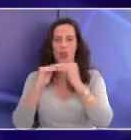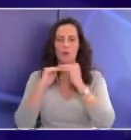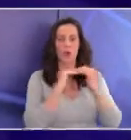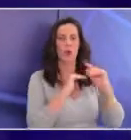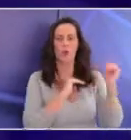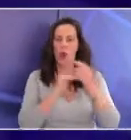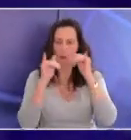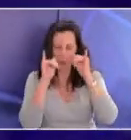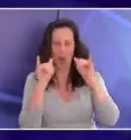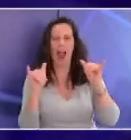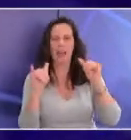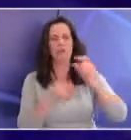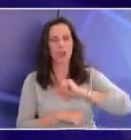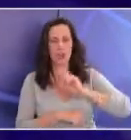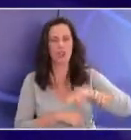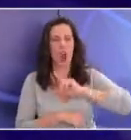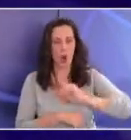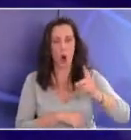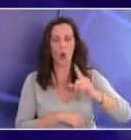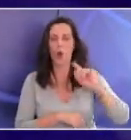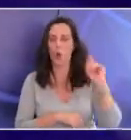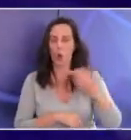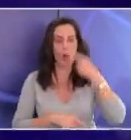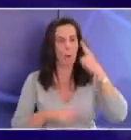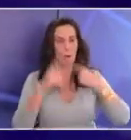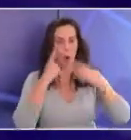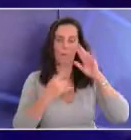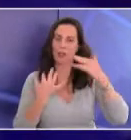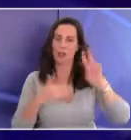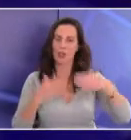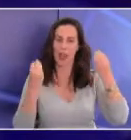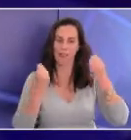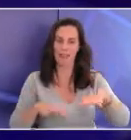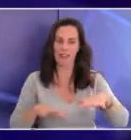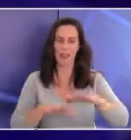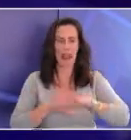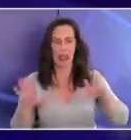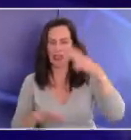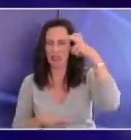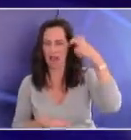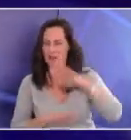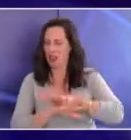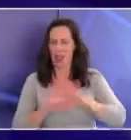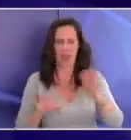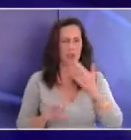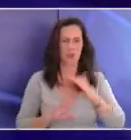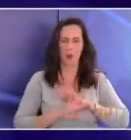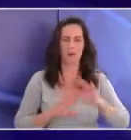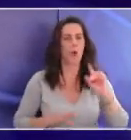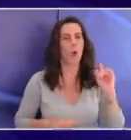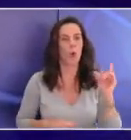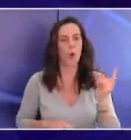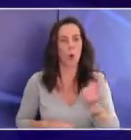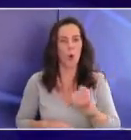כולם צועקים לגול, כולם מזילים דמעה להפסד. אין ערבי, אין יהודי.